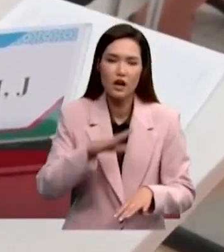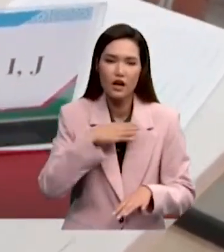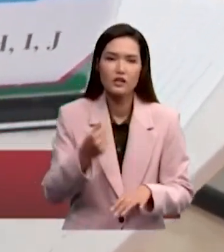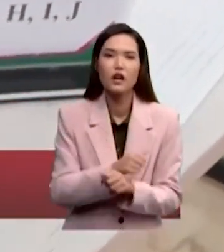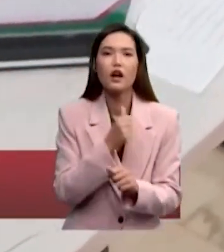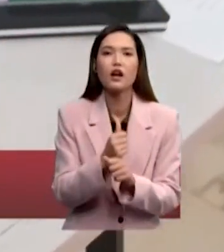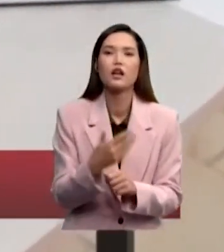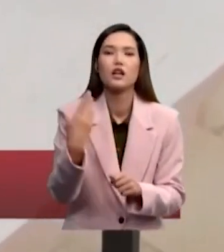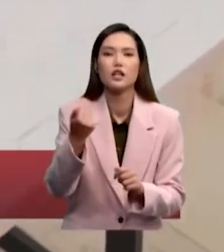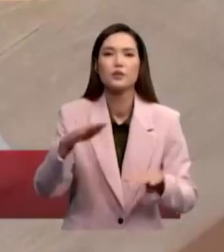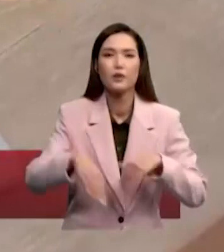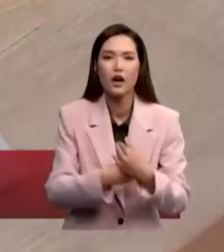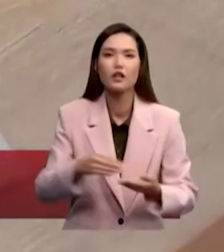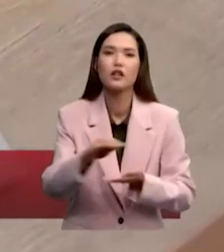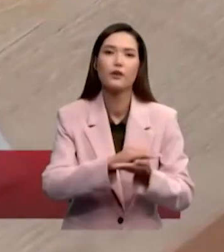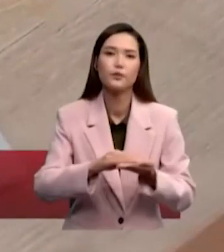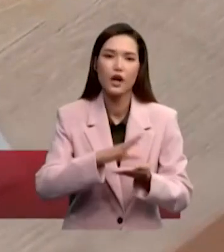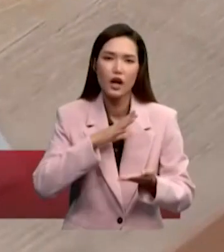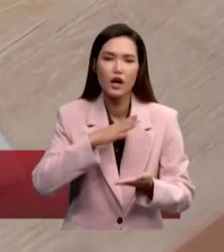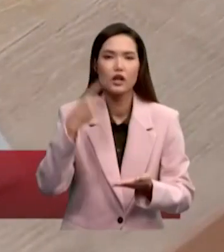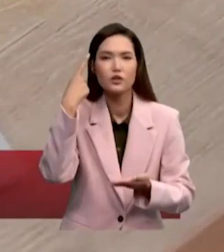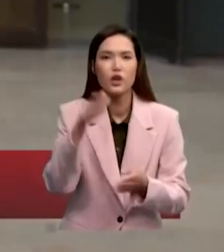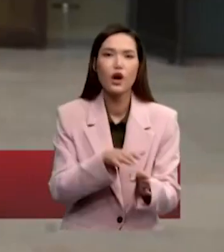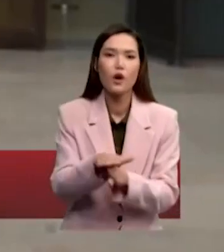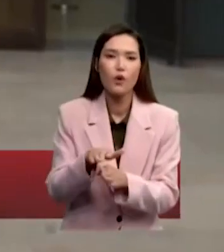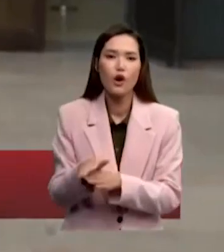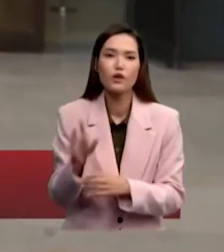қайта сайланған президенттен уәделердің орындалуын күтеміз дейді.